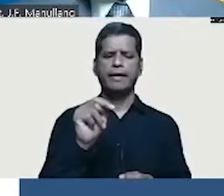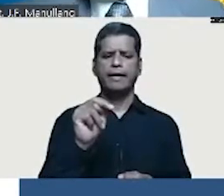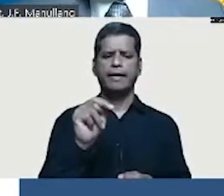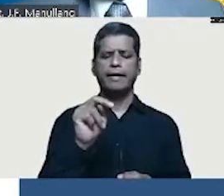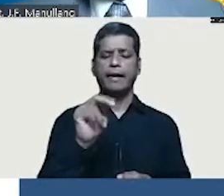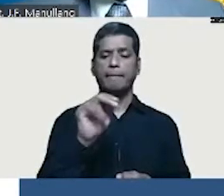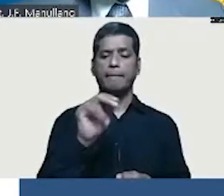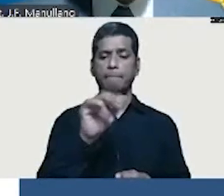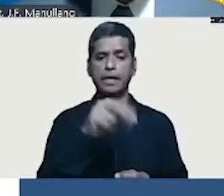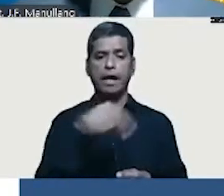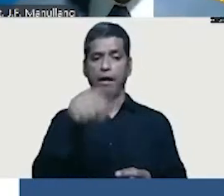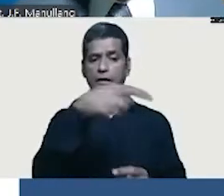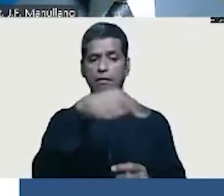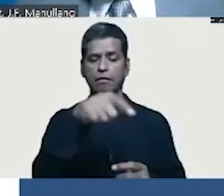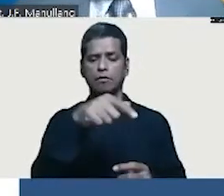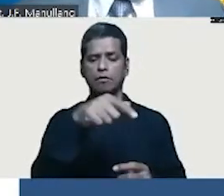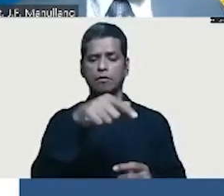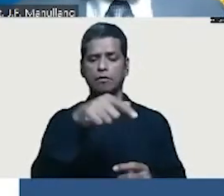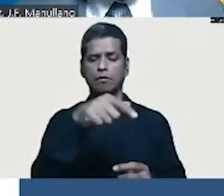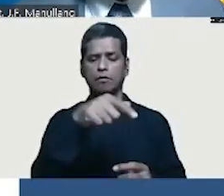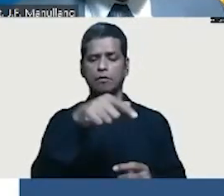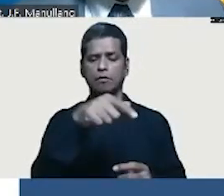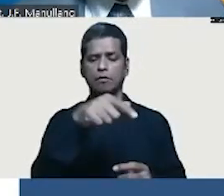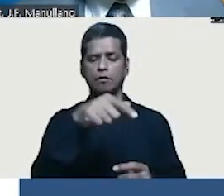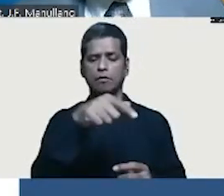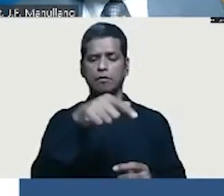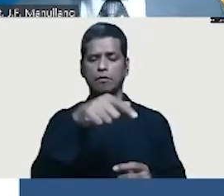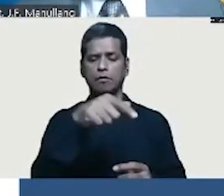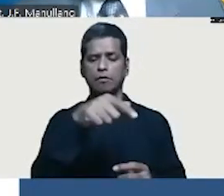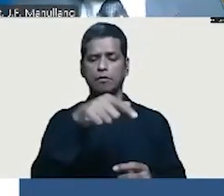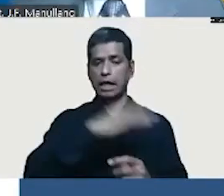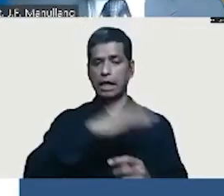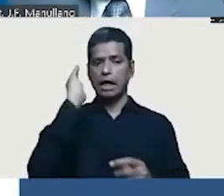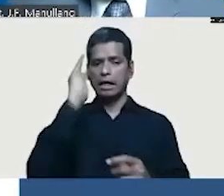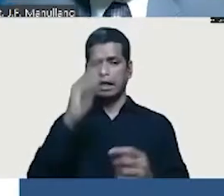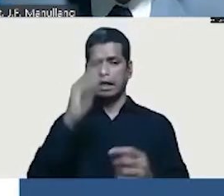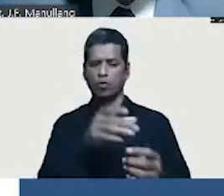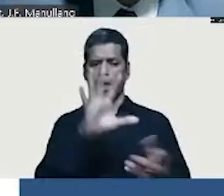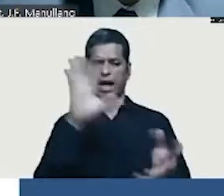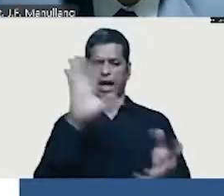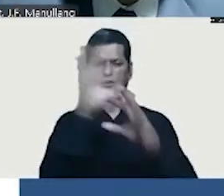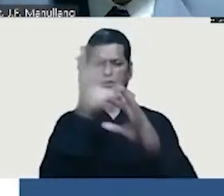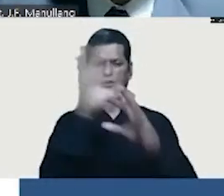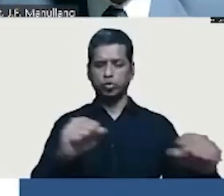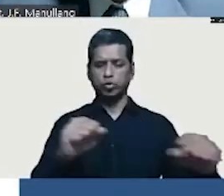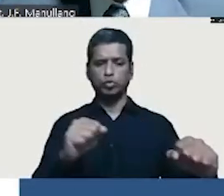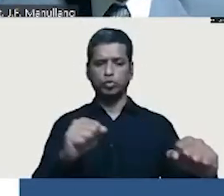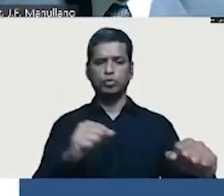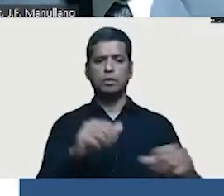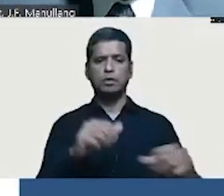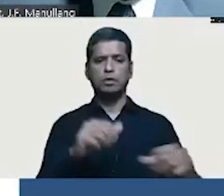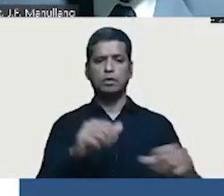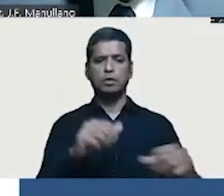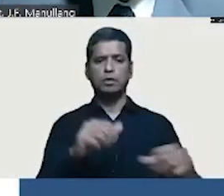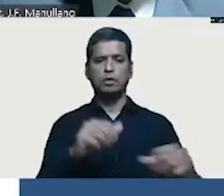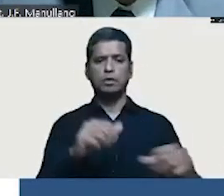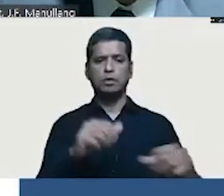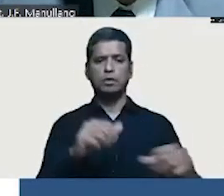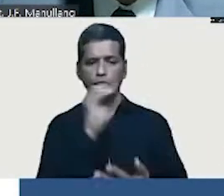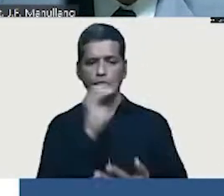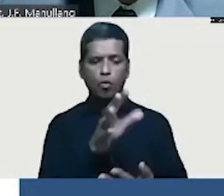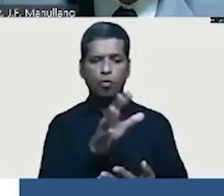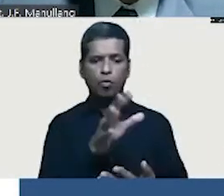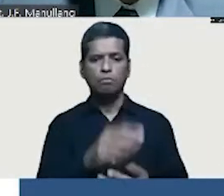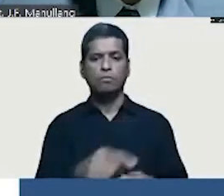do buatannya bersyarat tetapi nabi-nabi terkadang mereka menubuatkan secara eksplisit tetapi tidak